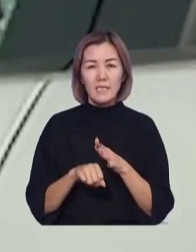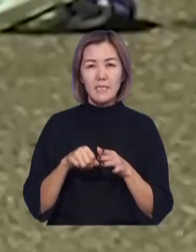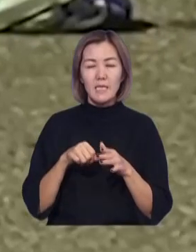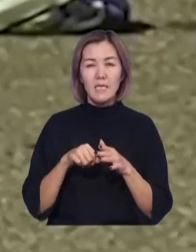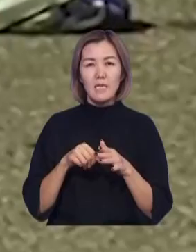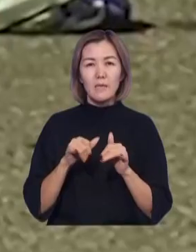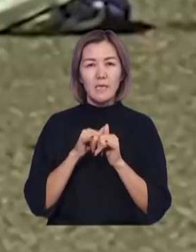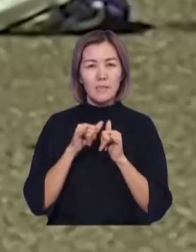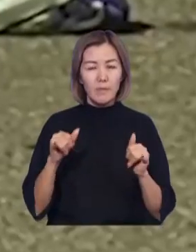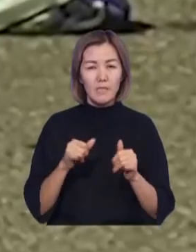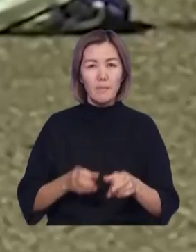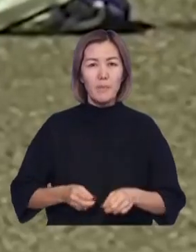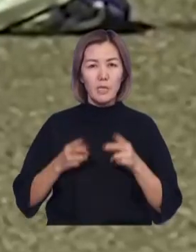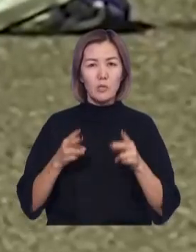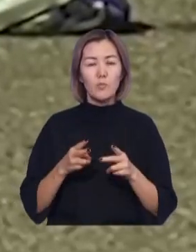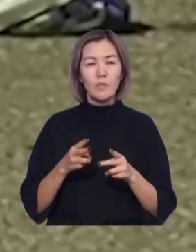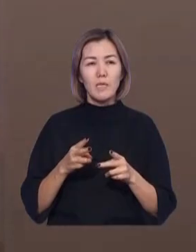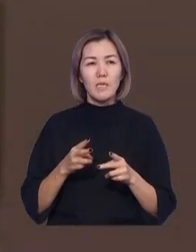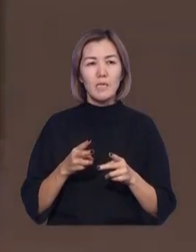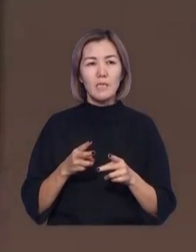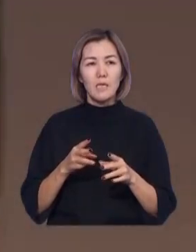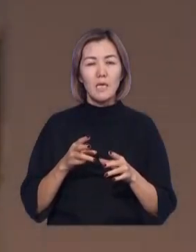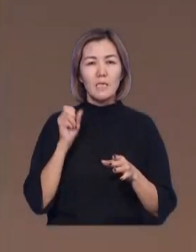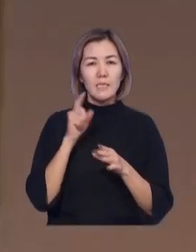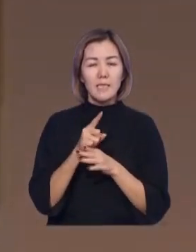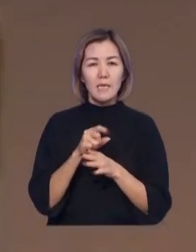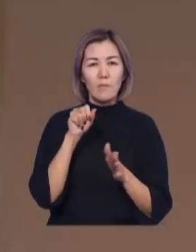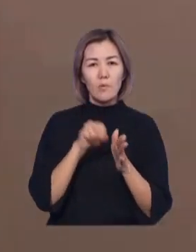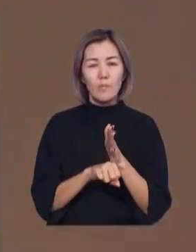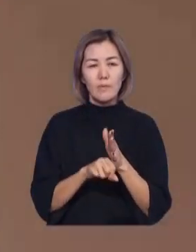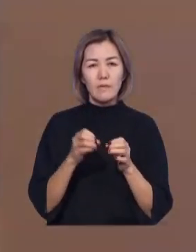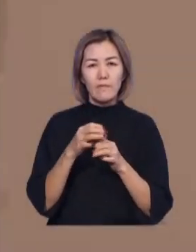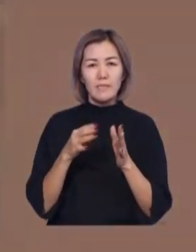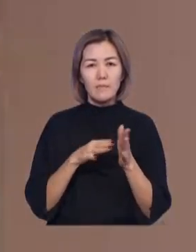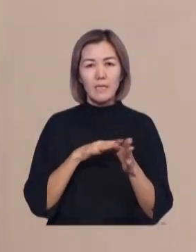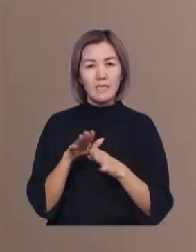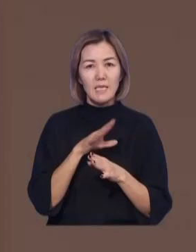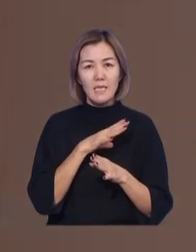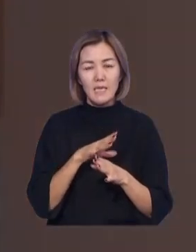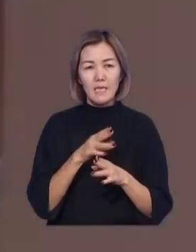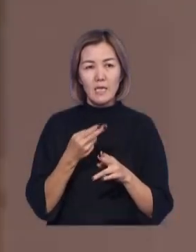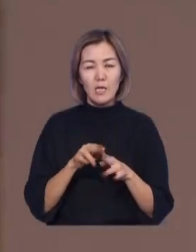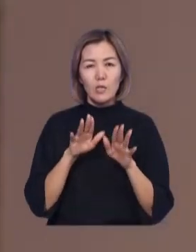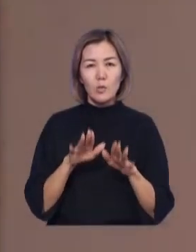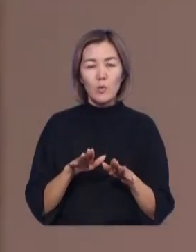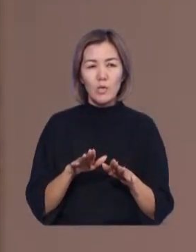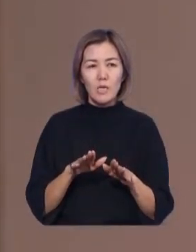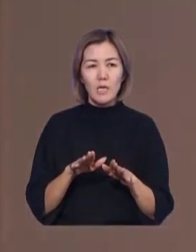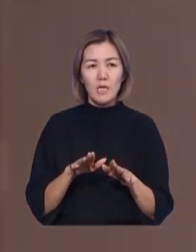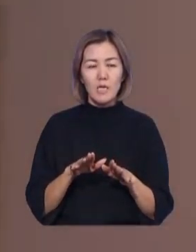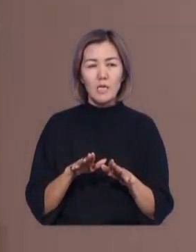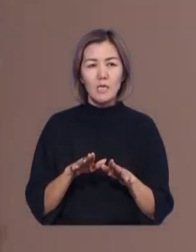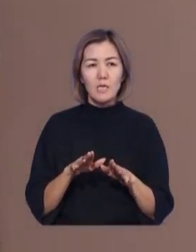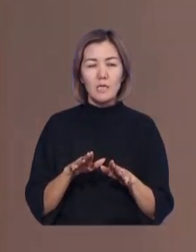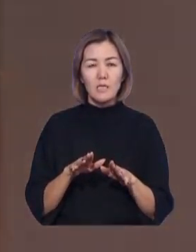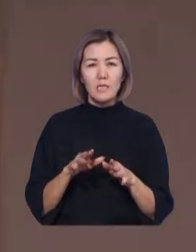распространённым преступники обращаются за заказным убийствами к несовершеннолетним которым грозит лишь ювенальная юстиция